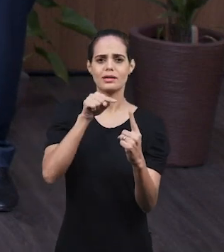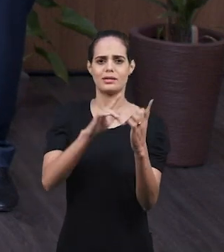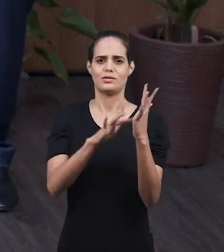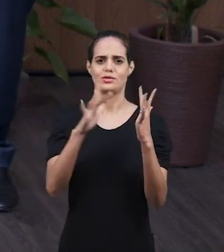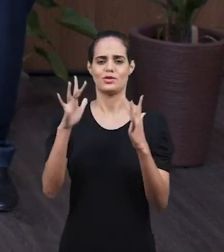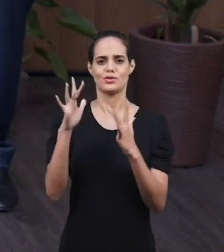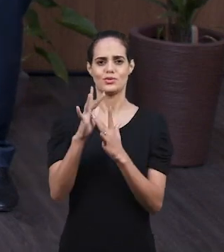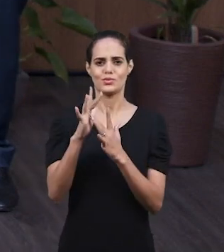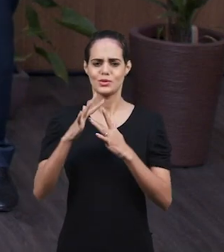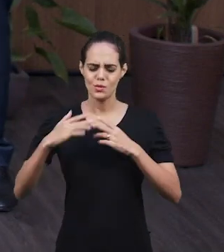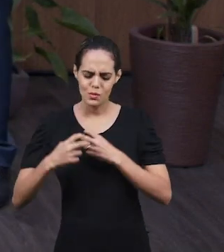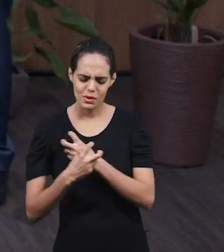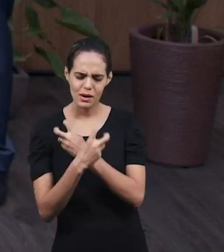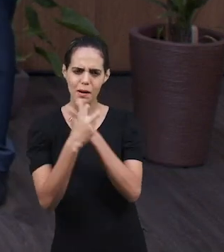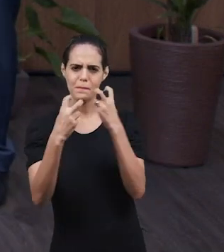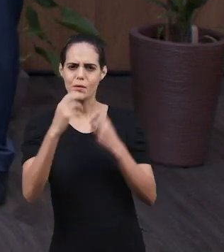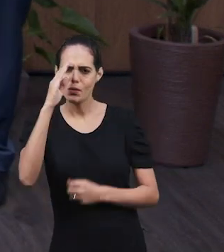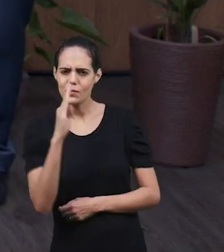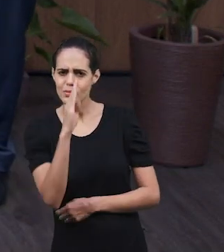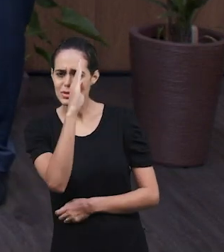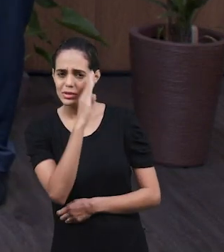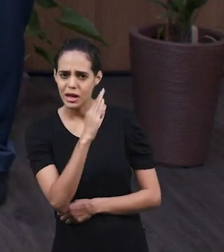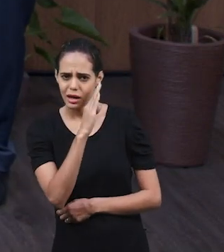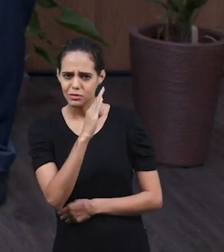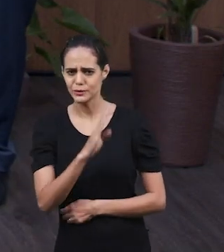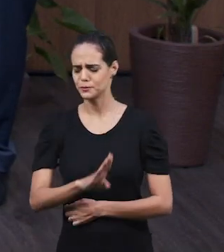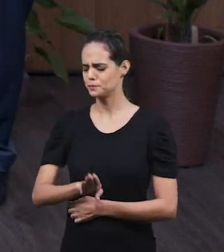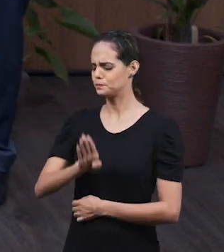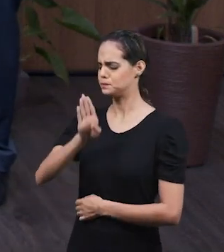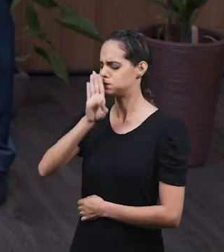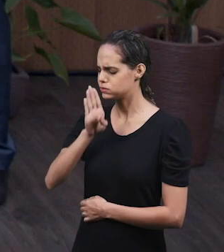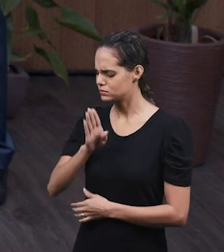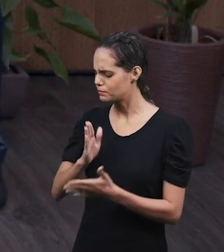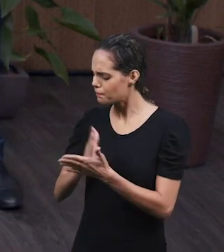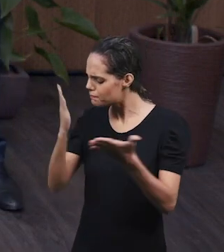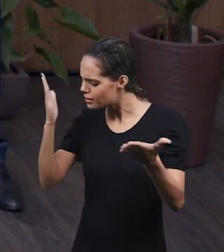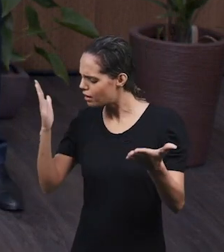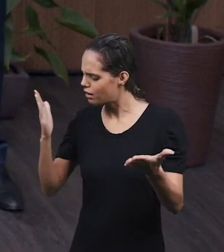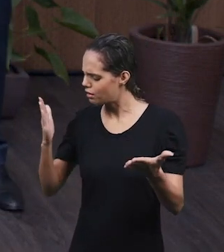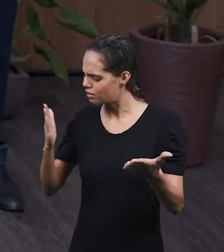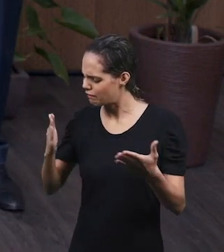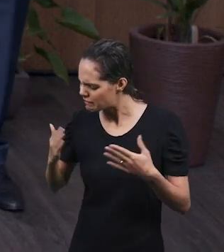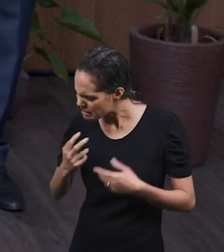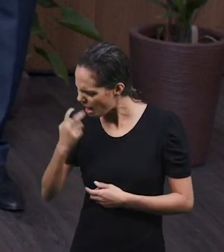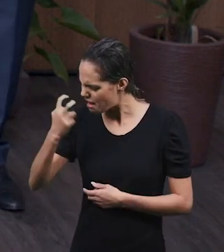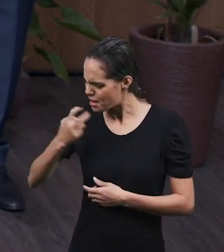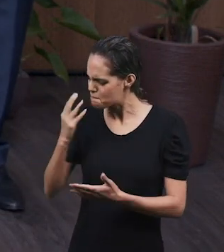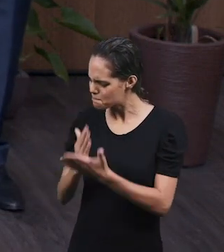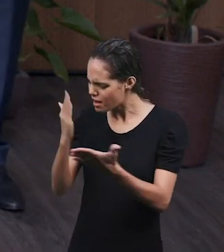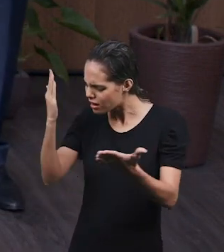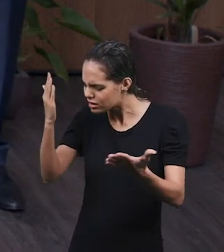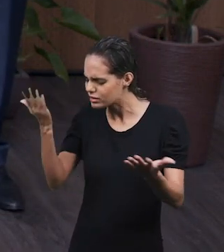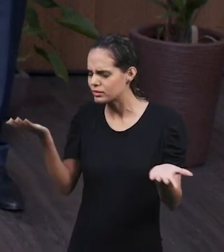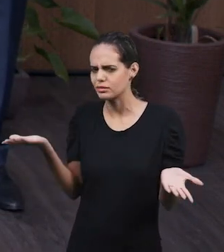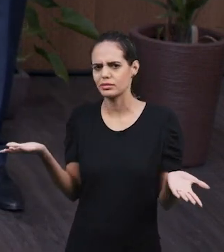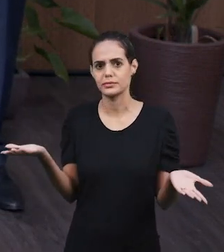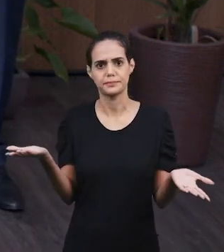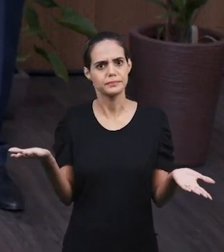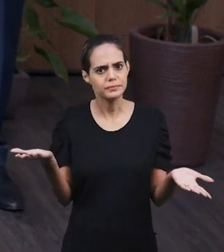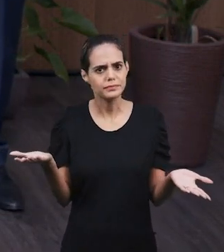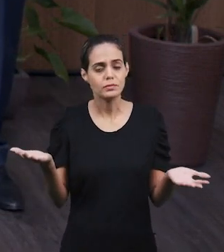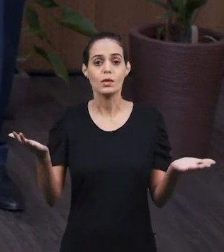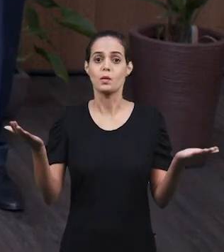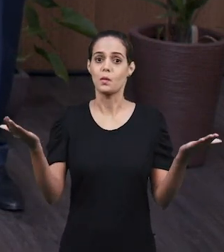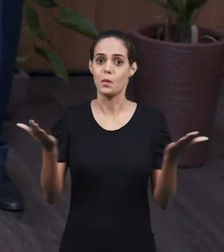espèce de prière arrive à Jésus. C'était sa clameur. La foule demandait qu'il se taise. Combien de foules